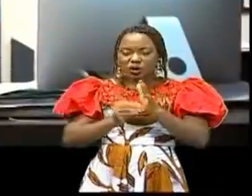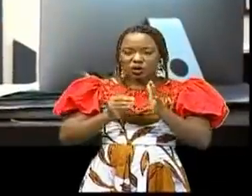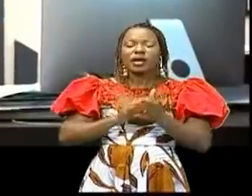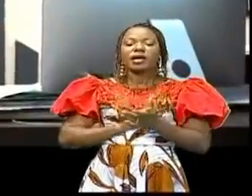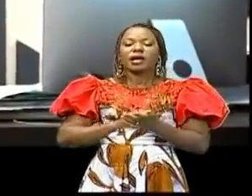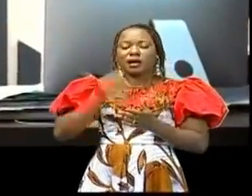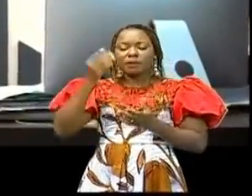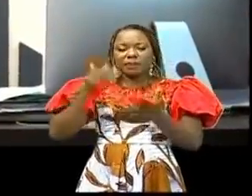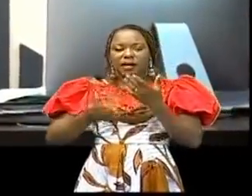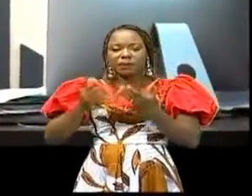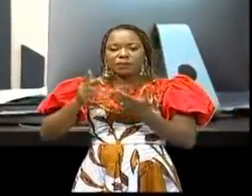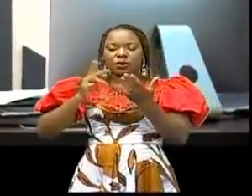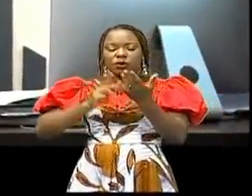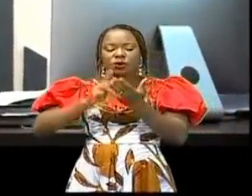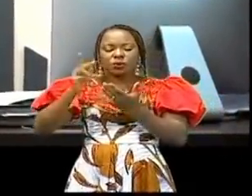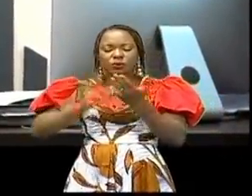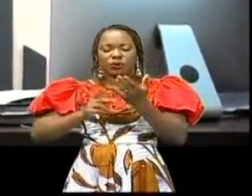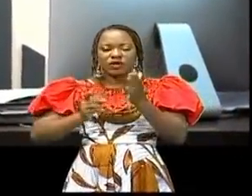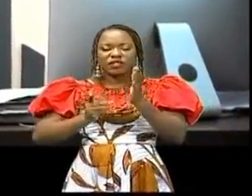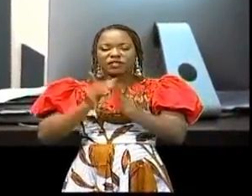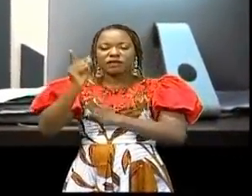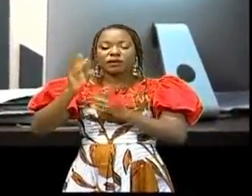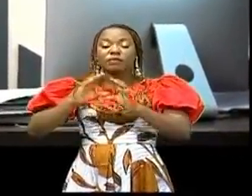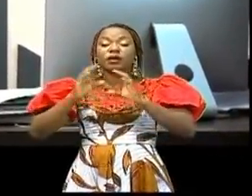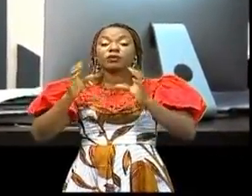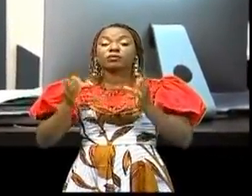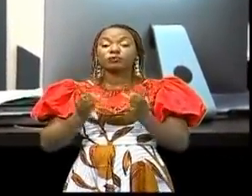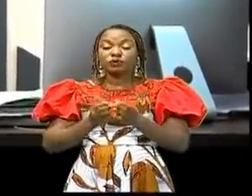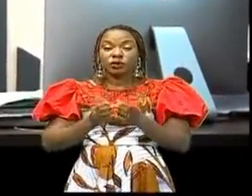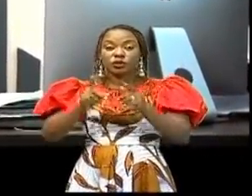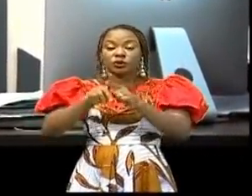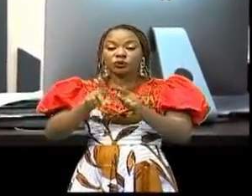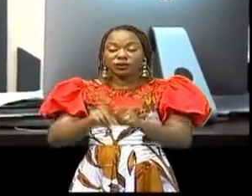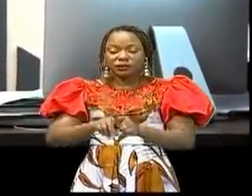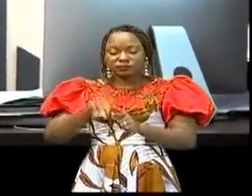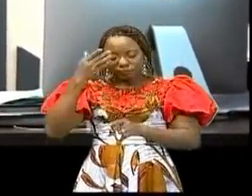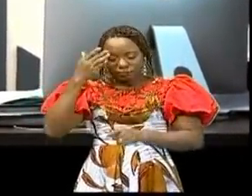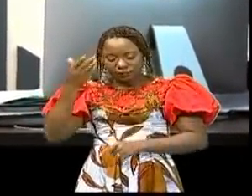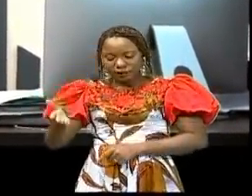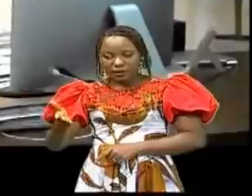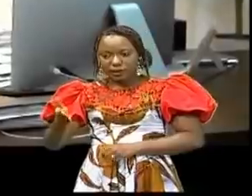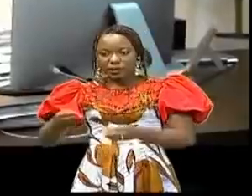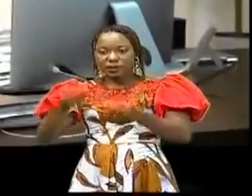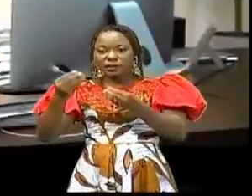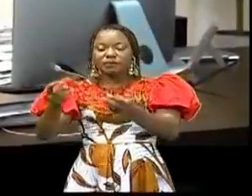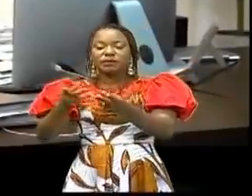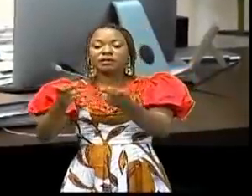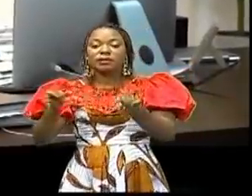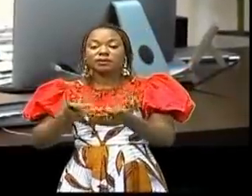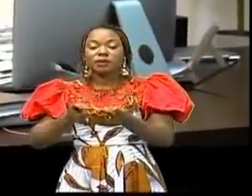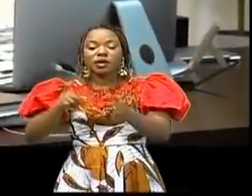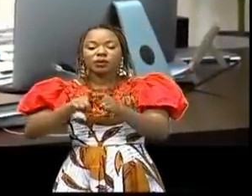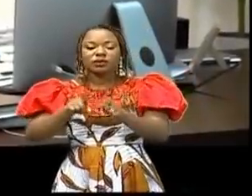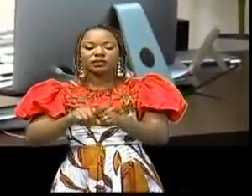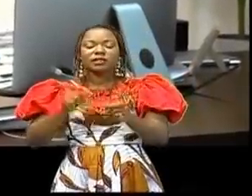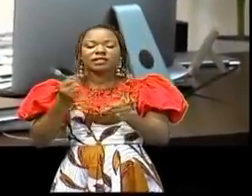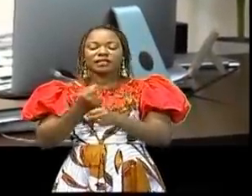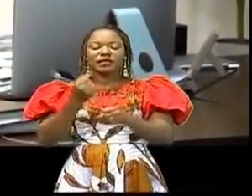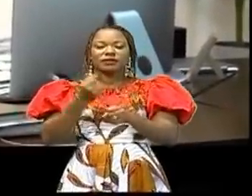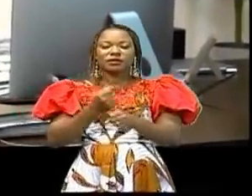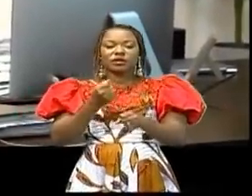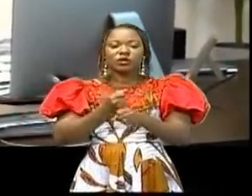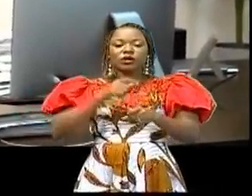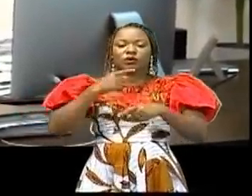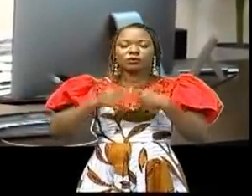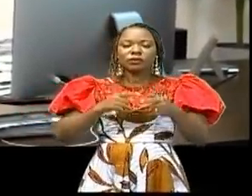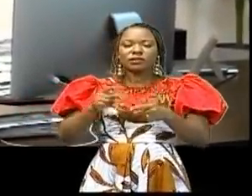d'urgence intégrée du développement communautaire. Cette commission technique mixte a été mise en place et leurs travaux effectués entre 2020